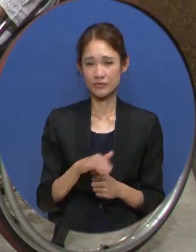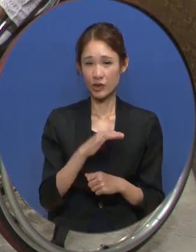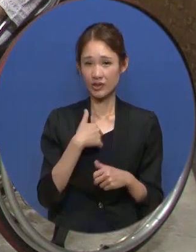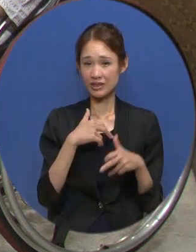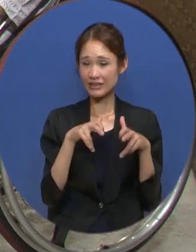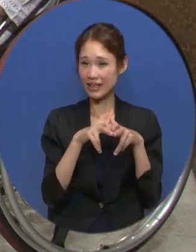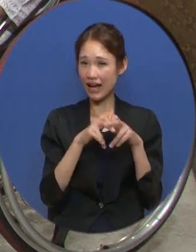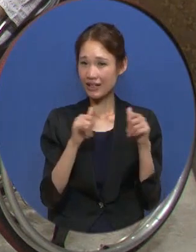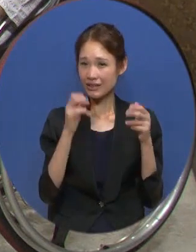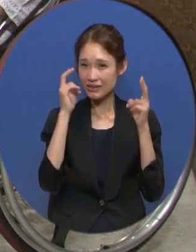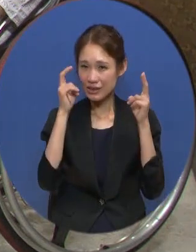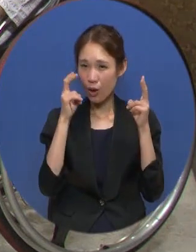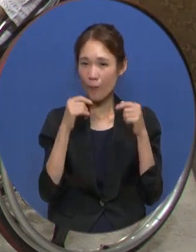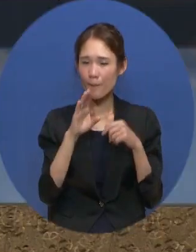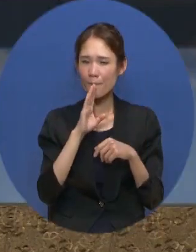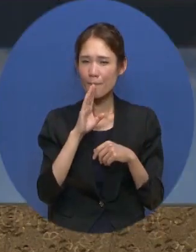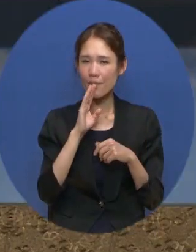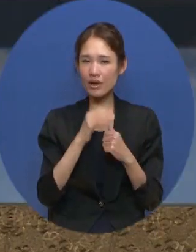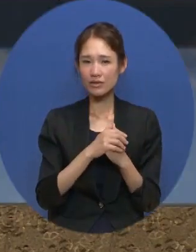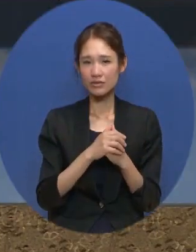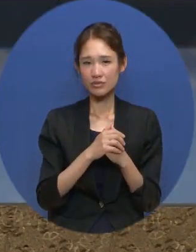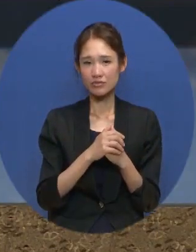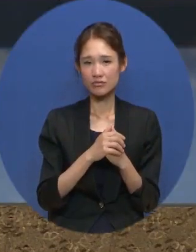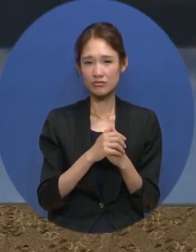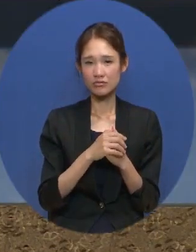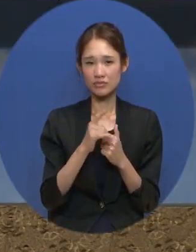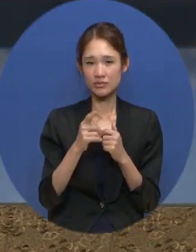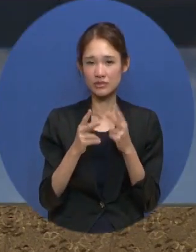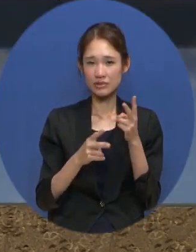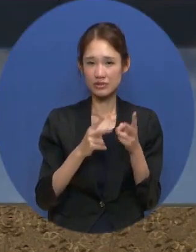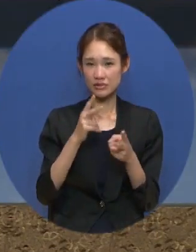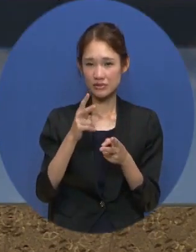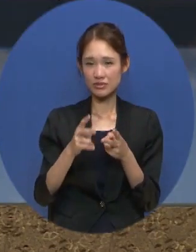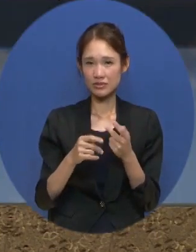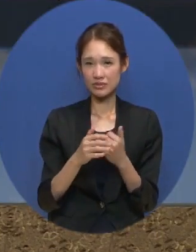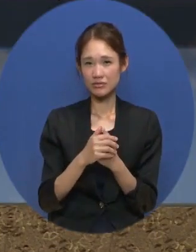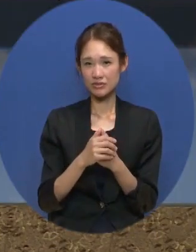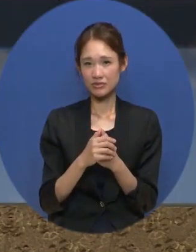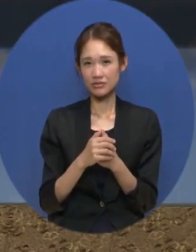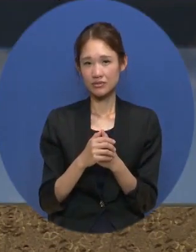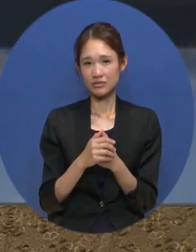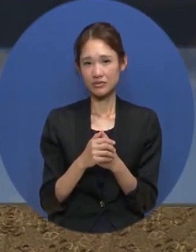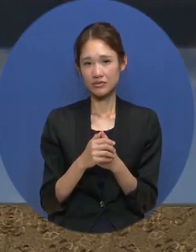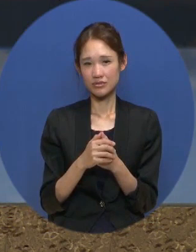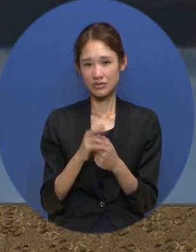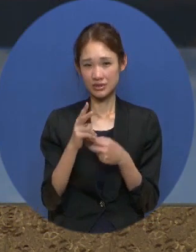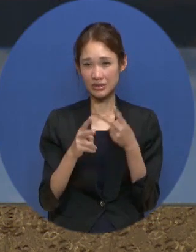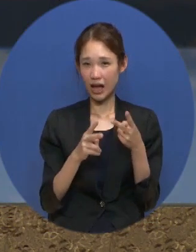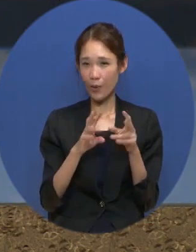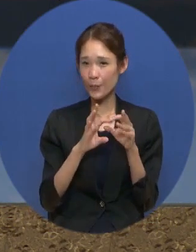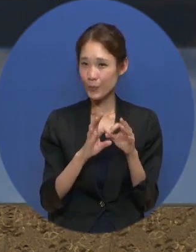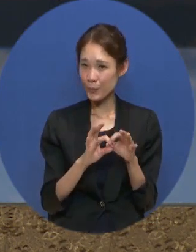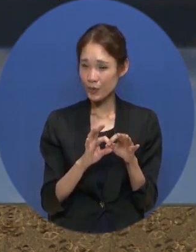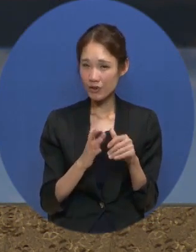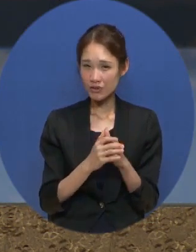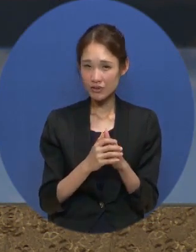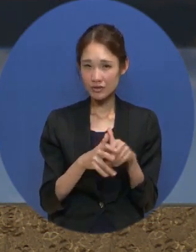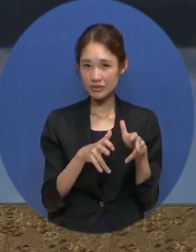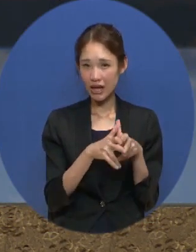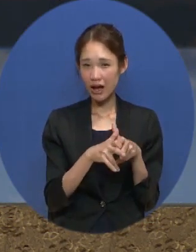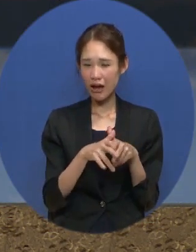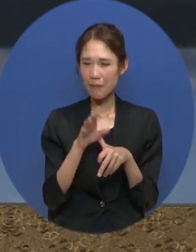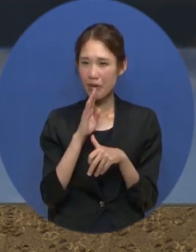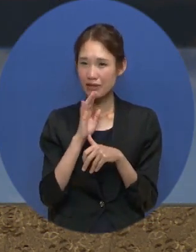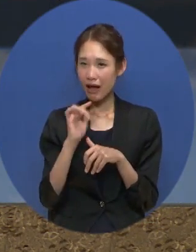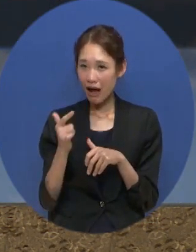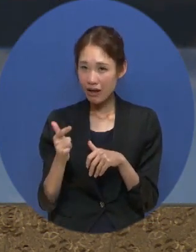저희는 장애인 기업인데도 불구하고 저는 뭐 이 비즈니스 하면서 한 번도 뭐 장애인이냐 아니냐